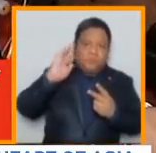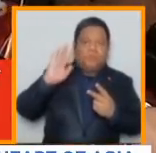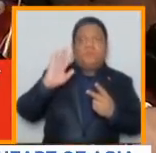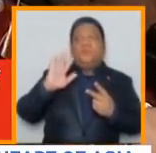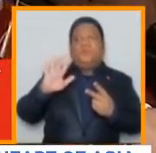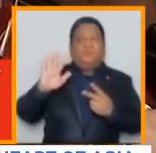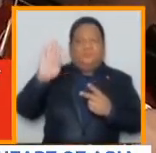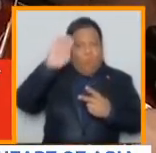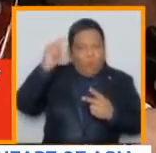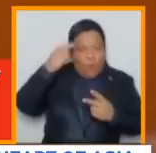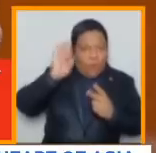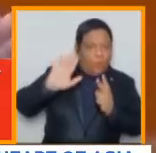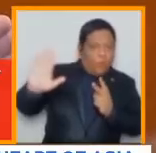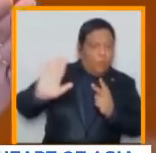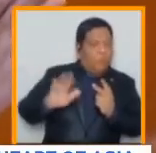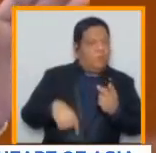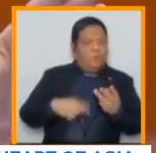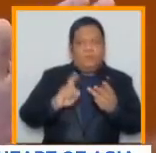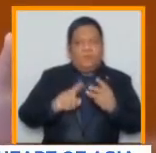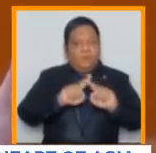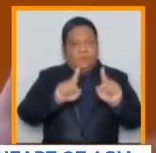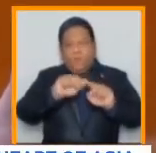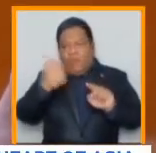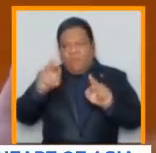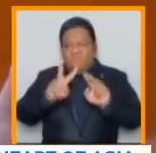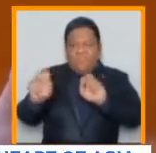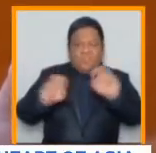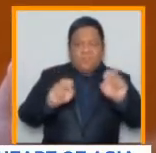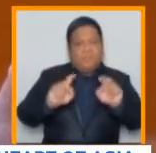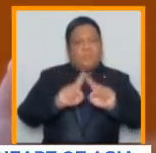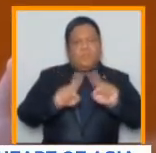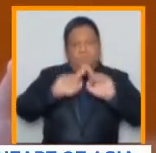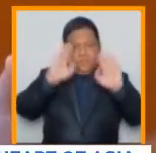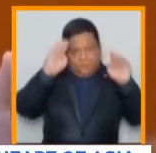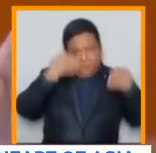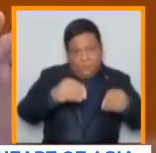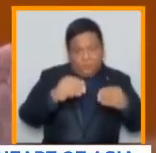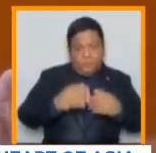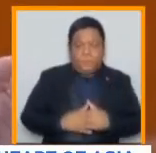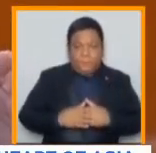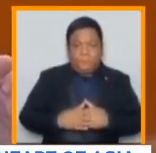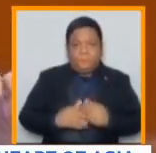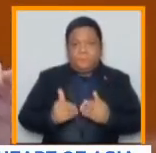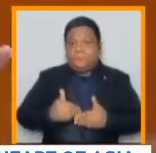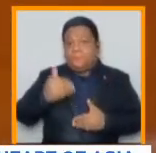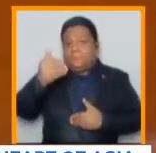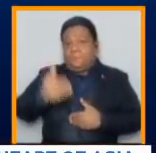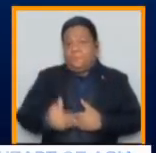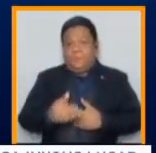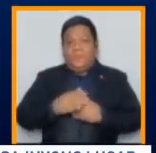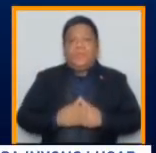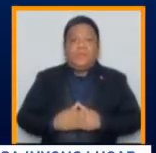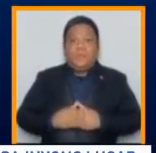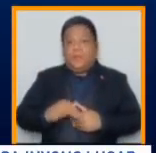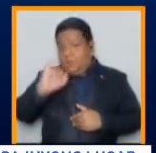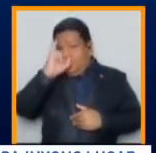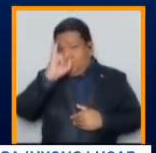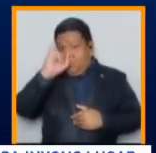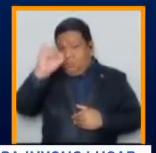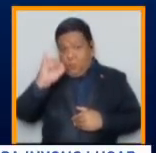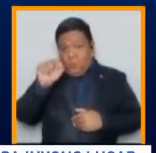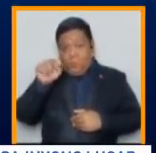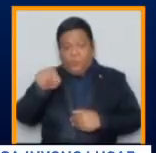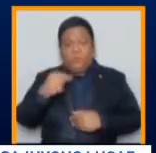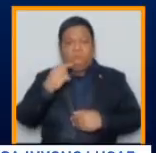segment nung iba pa naming katunggali. Sa isang pahayag naman, nangako si Manila Mayor Isko Moreno na kung siya ay mananalong